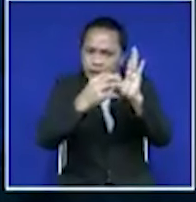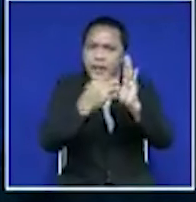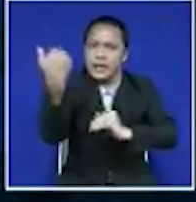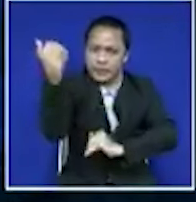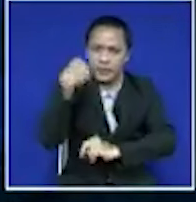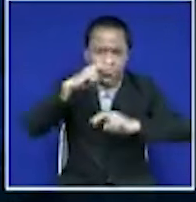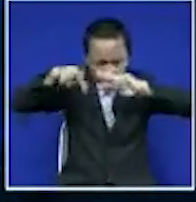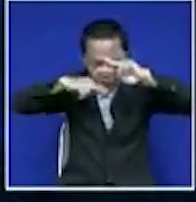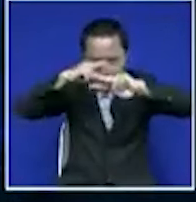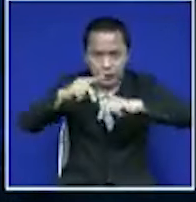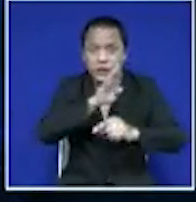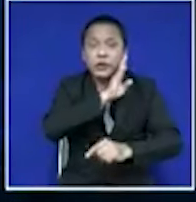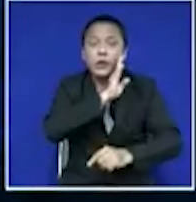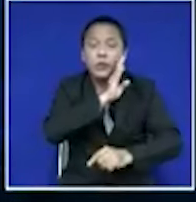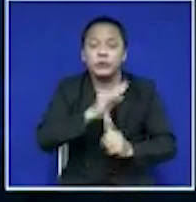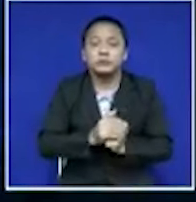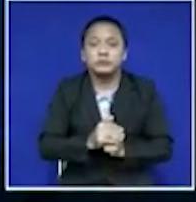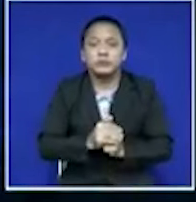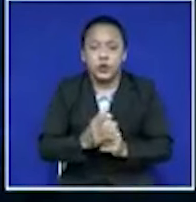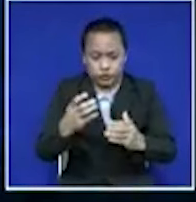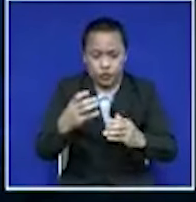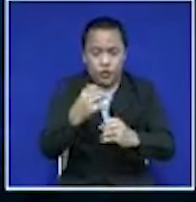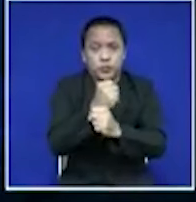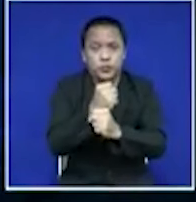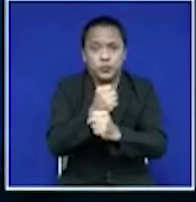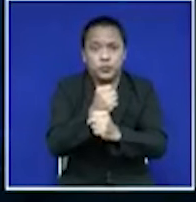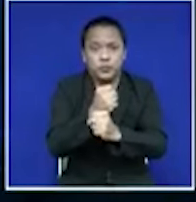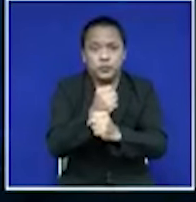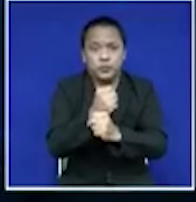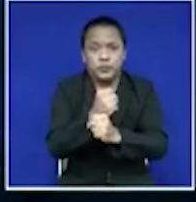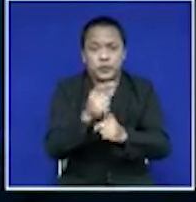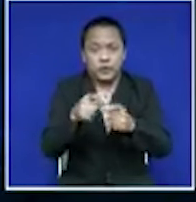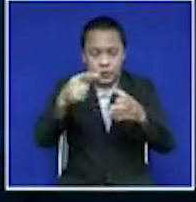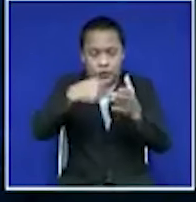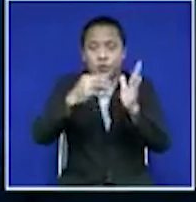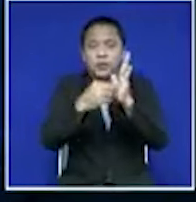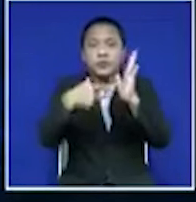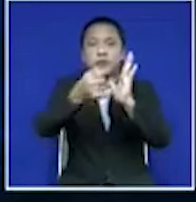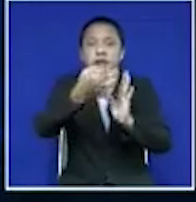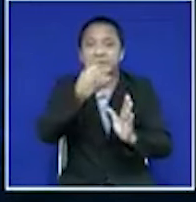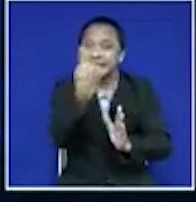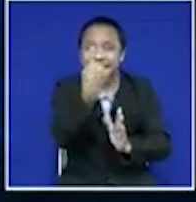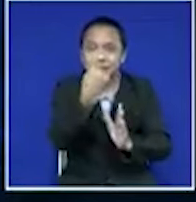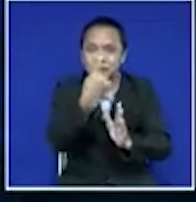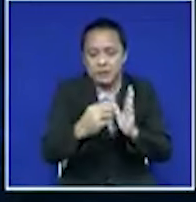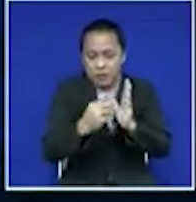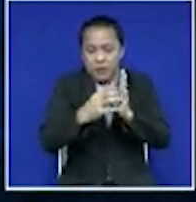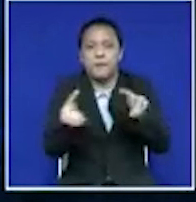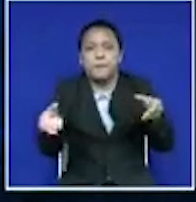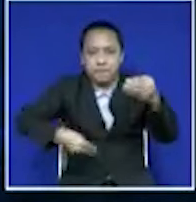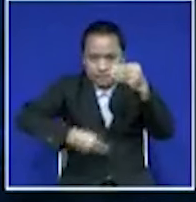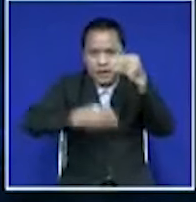างๆหลายที่แล้วถ้าไปกว่านั้นอีกก็โดยสรุปแล้วก็คือจากวงที่เป็นสมุทรสาครขยายออกมาเป็นวง